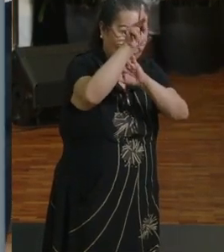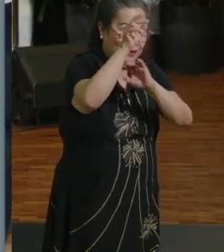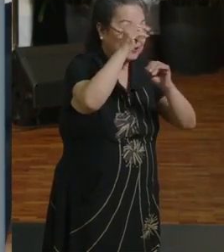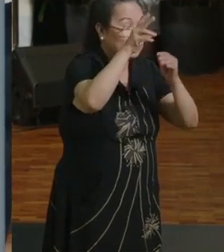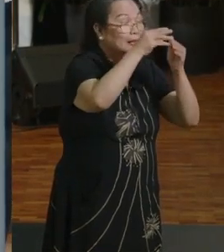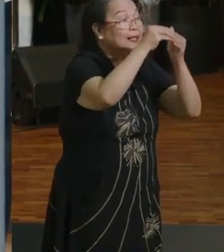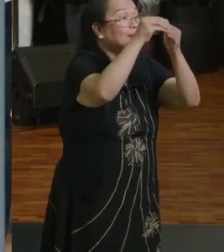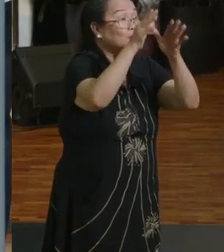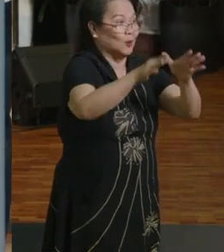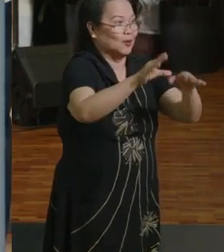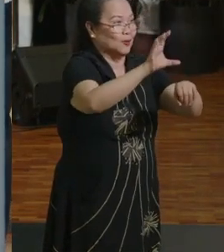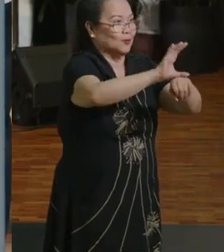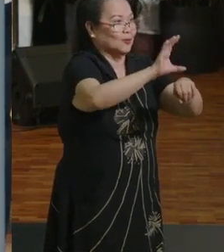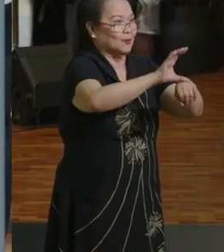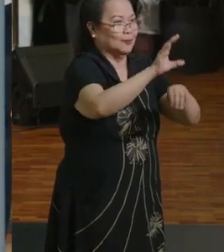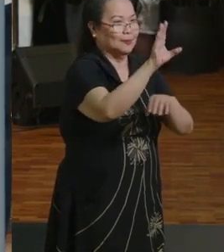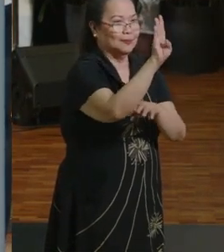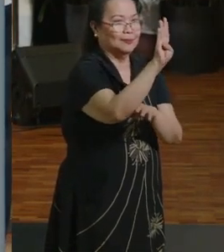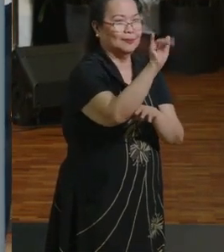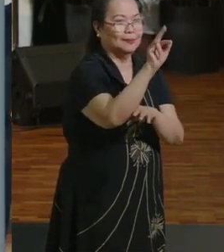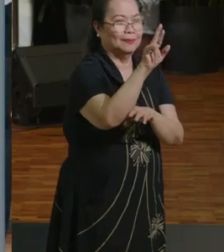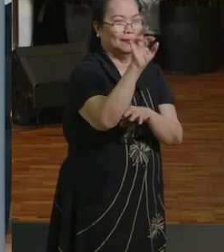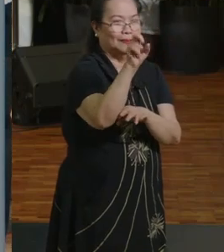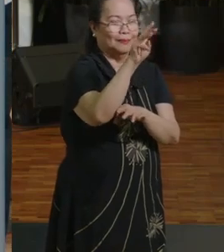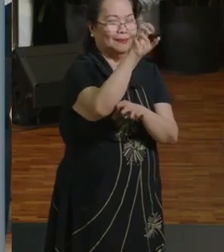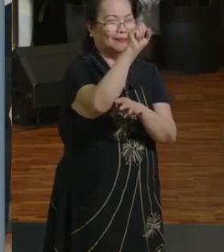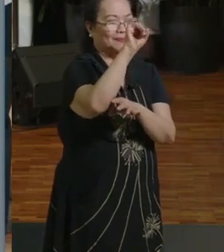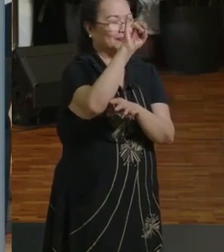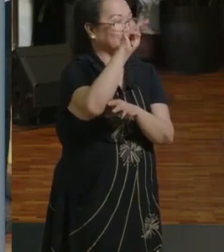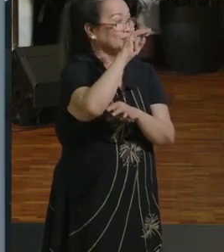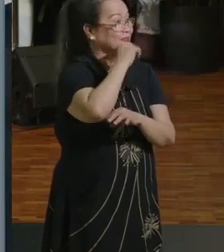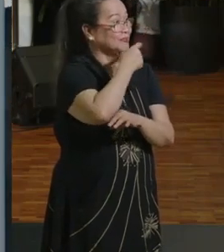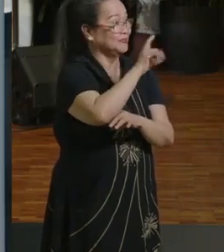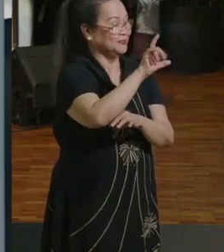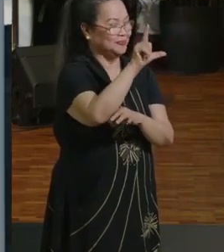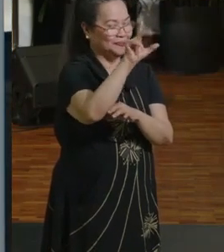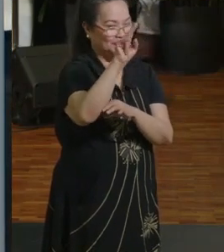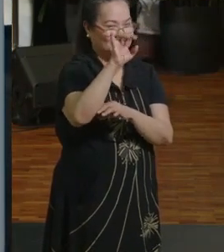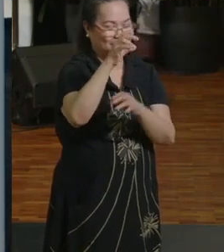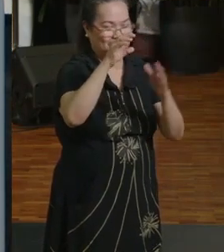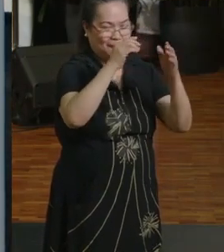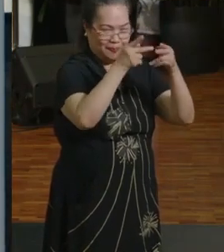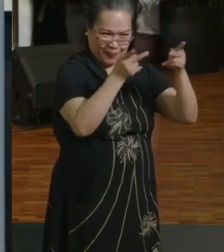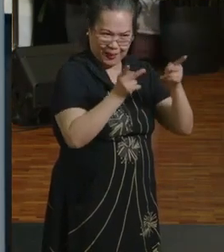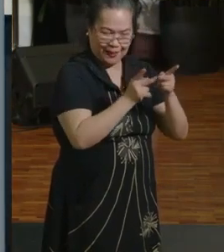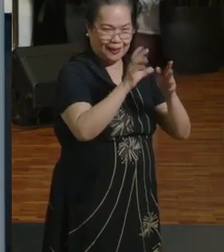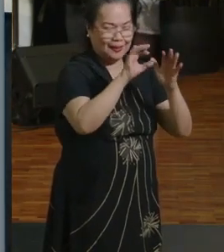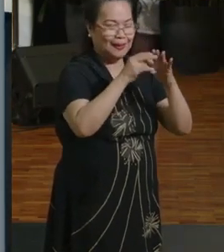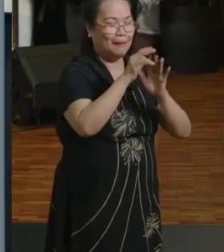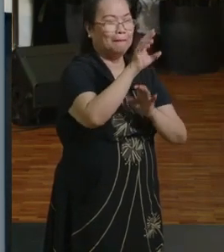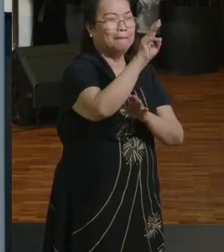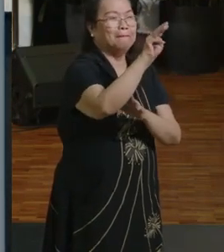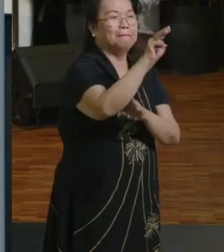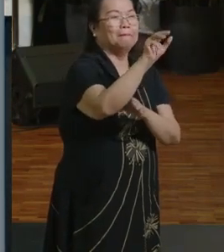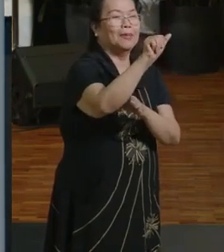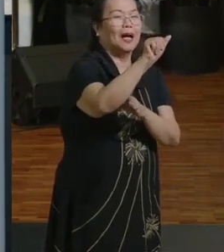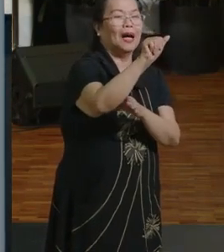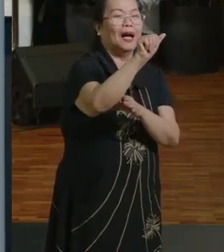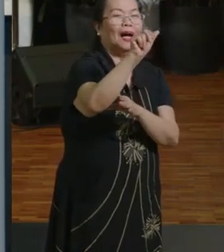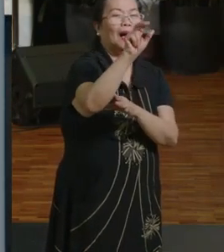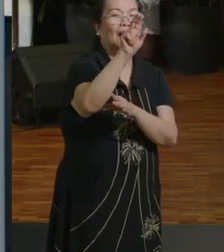Antioch. Barnabas, Simeon, who was called Niger, Lucius of Cyrene, Manaen,